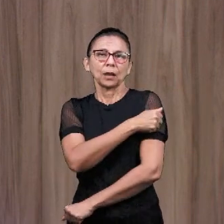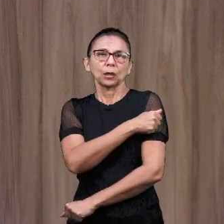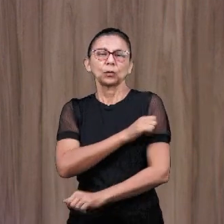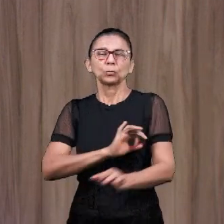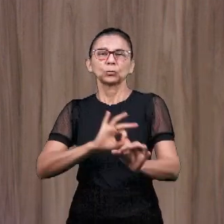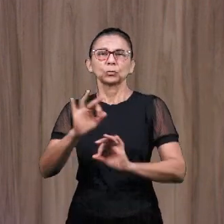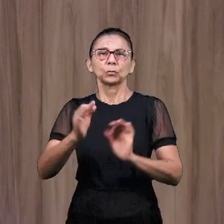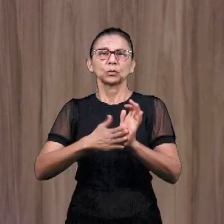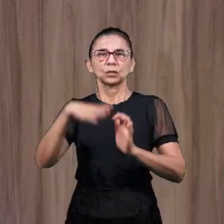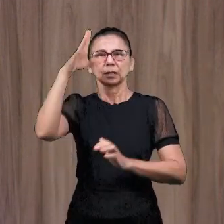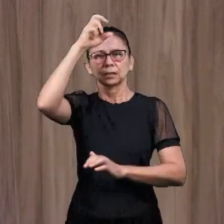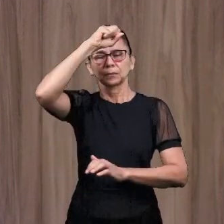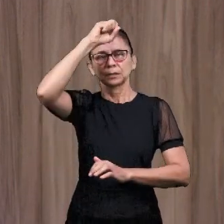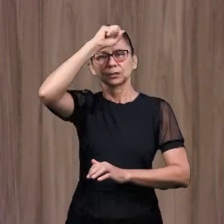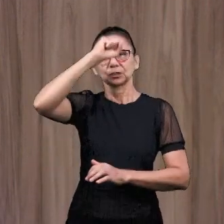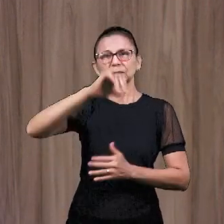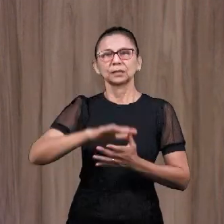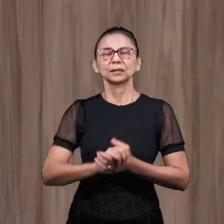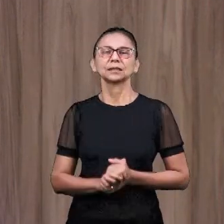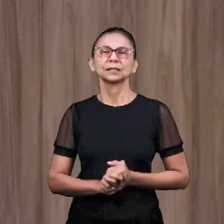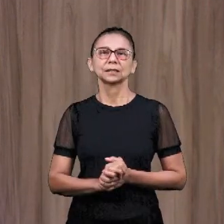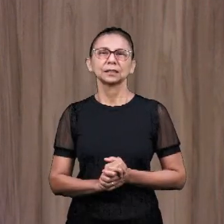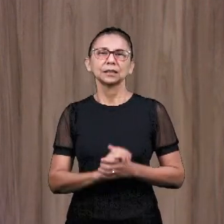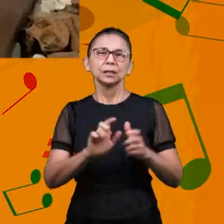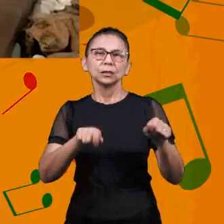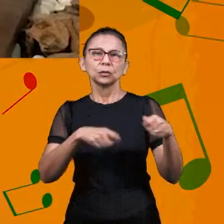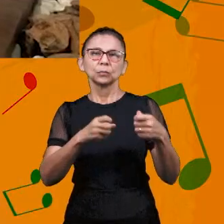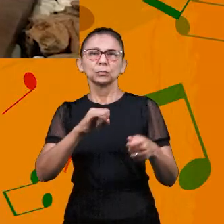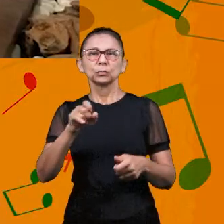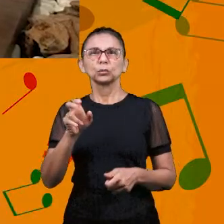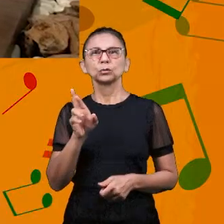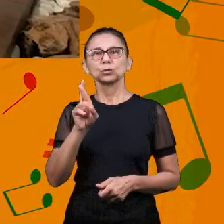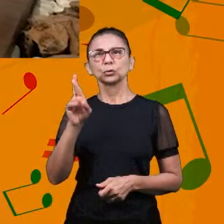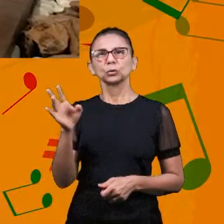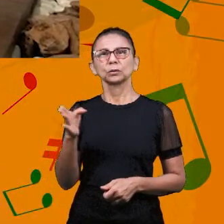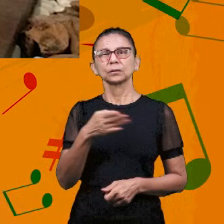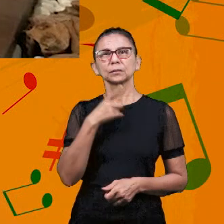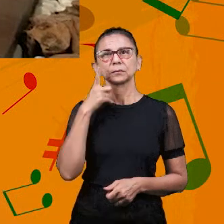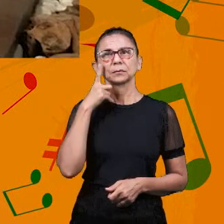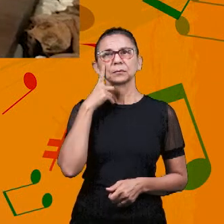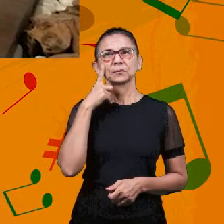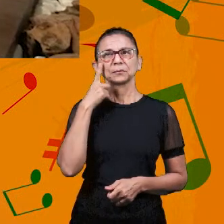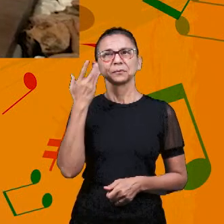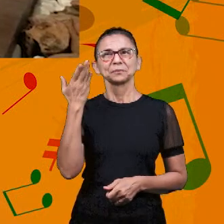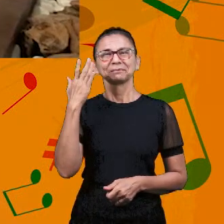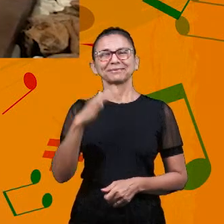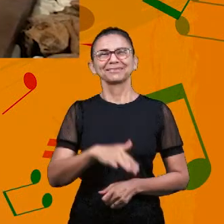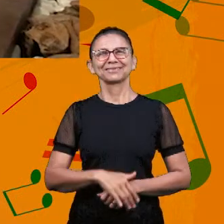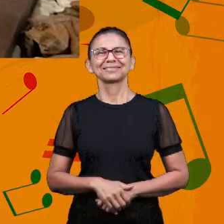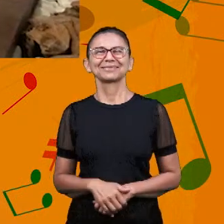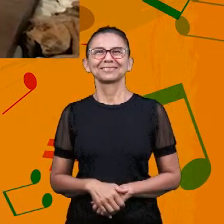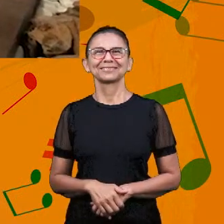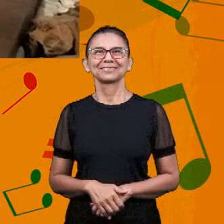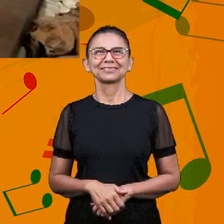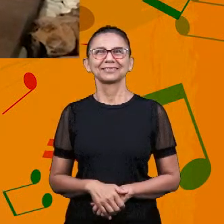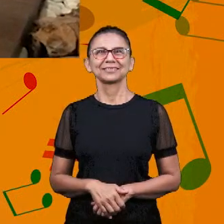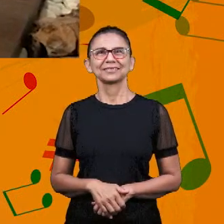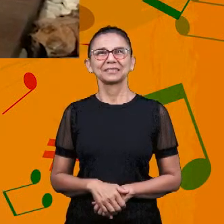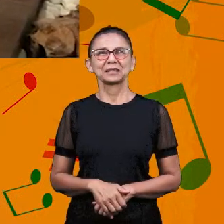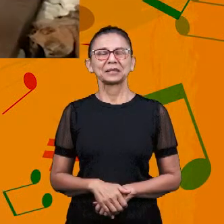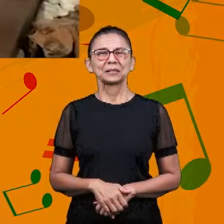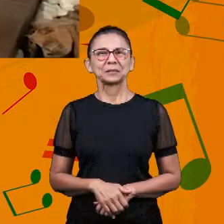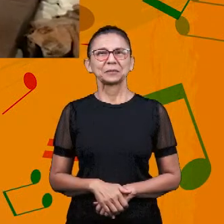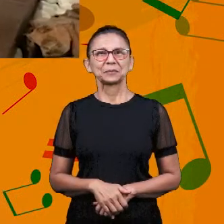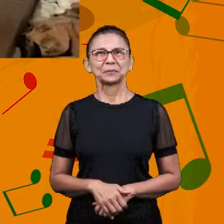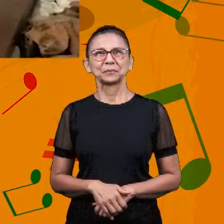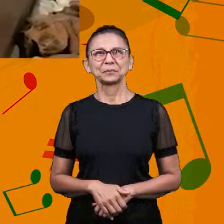élèves dans les bandes juniors. Regardez, ça c'est le travail réalisé dans l'église de São Vicente, São